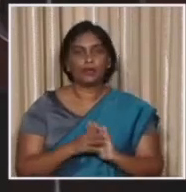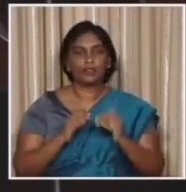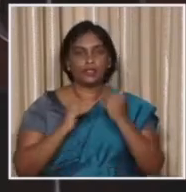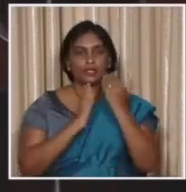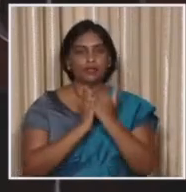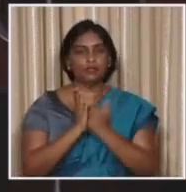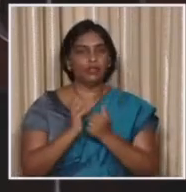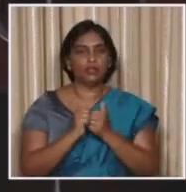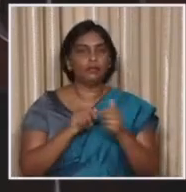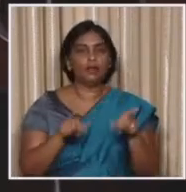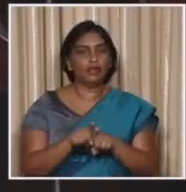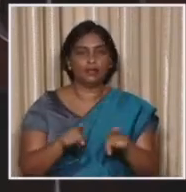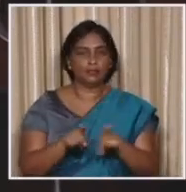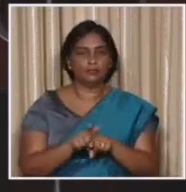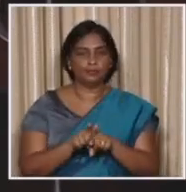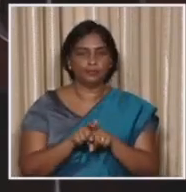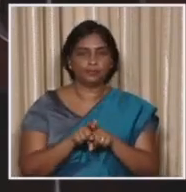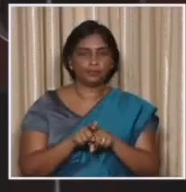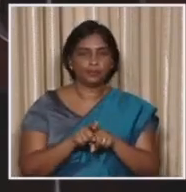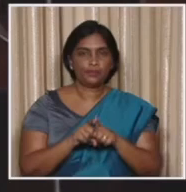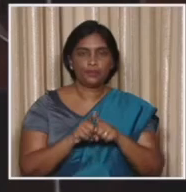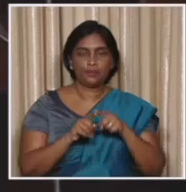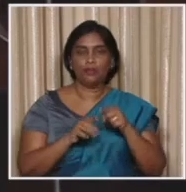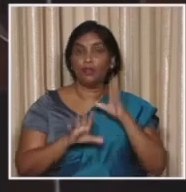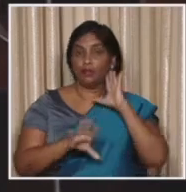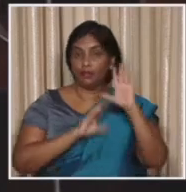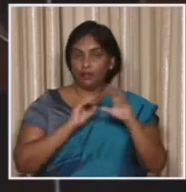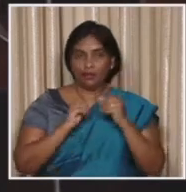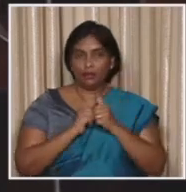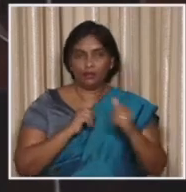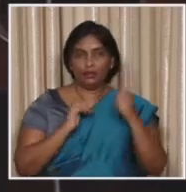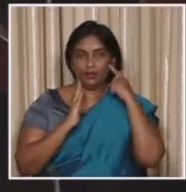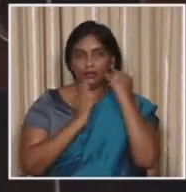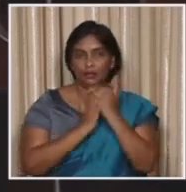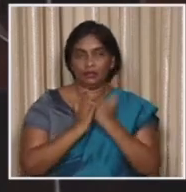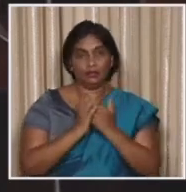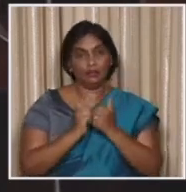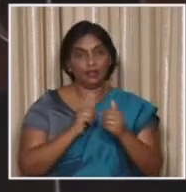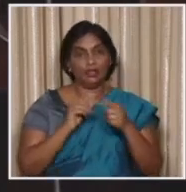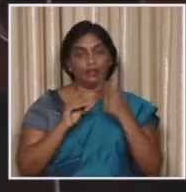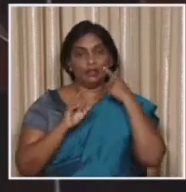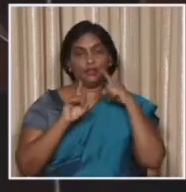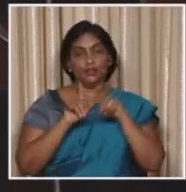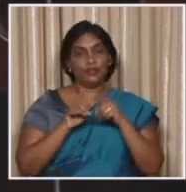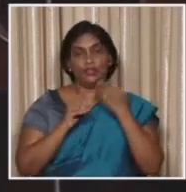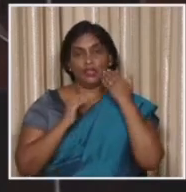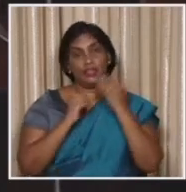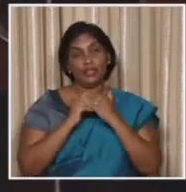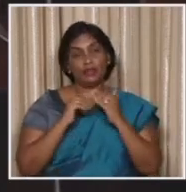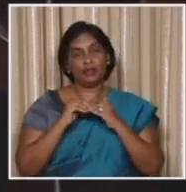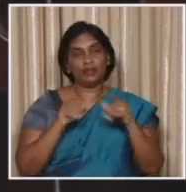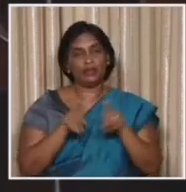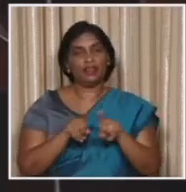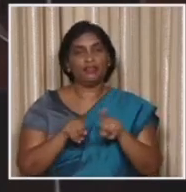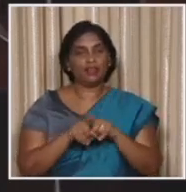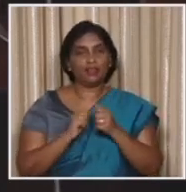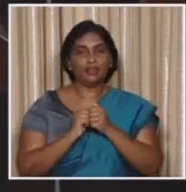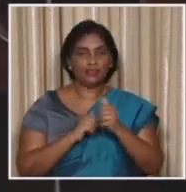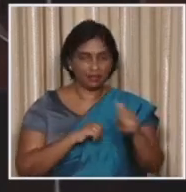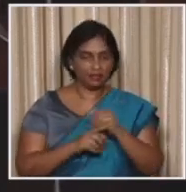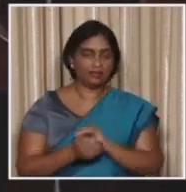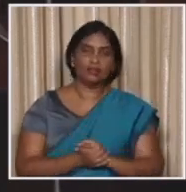එවකට තොරතුරු පද්ධතිය ටෙන්ඩර් දිනාගෙන අවුරුදු 15ක් විතර කරගෙන